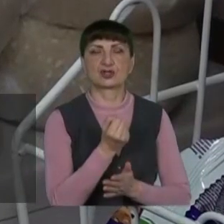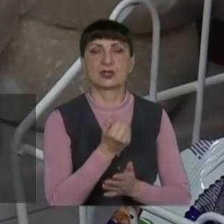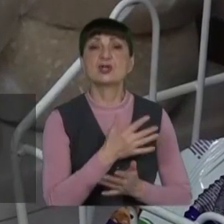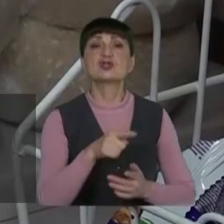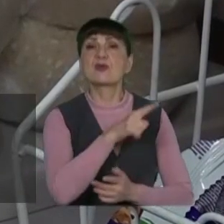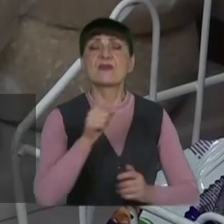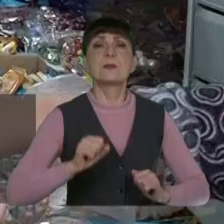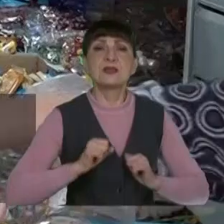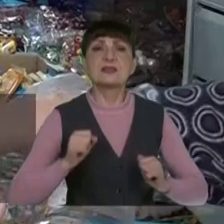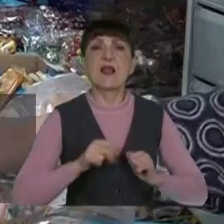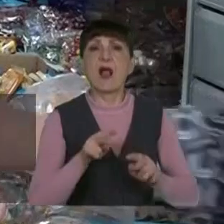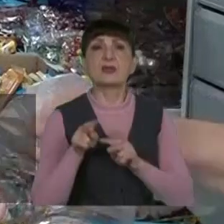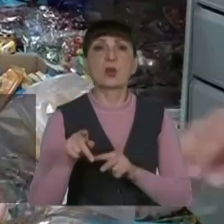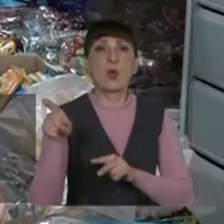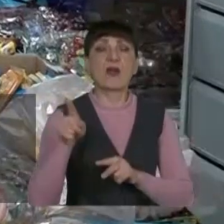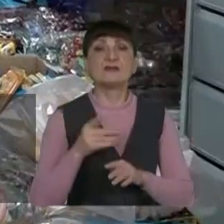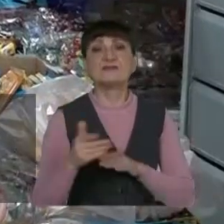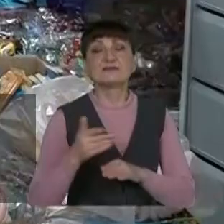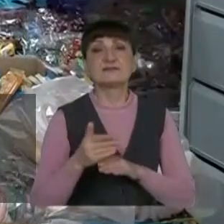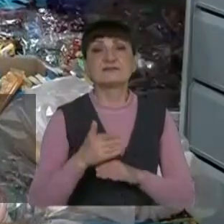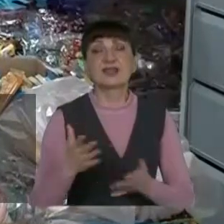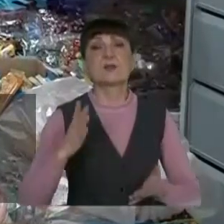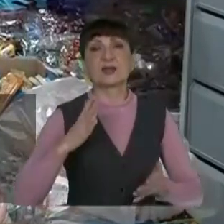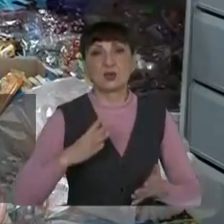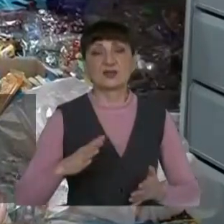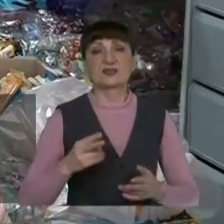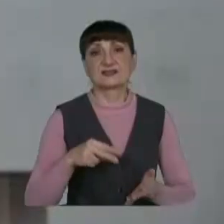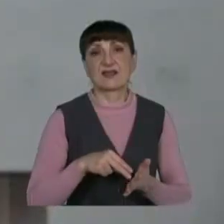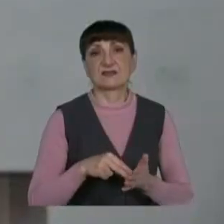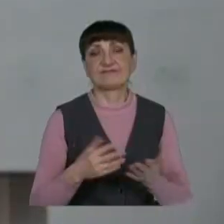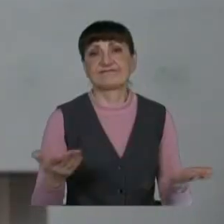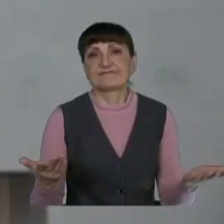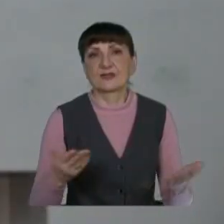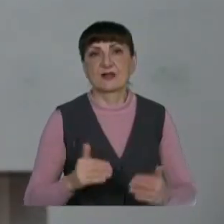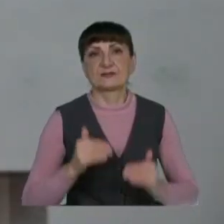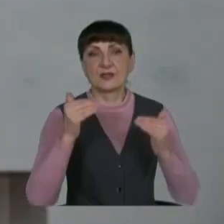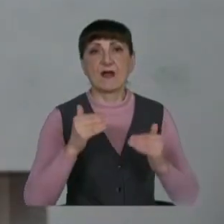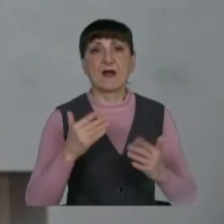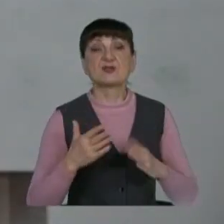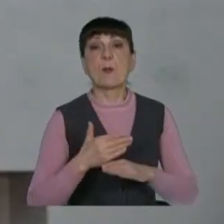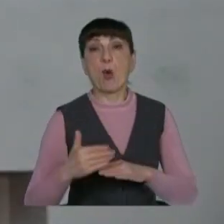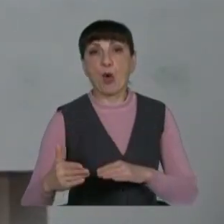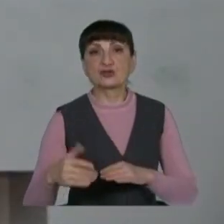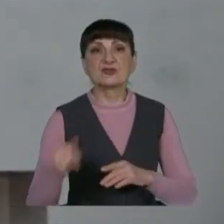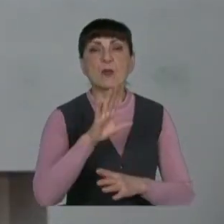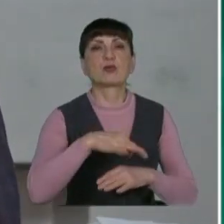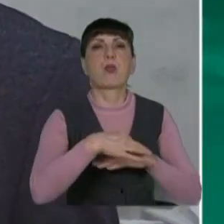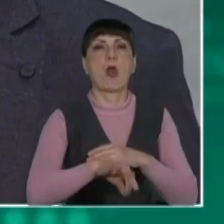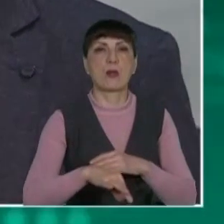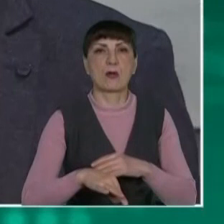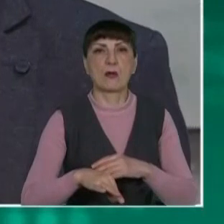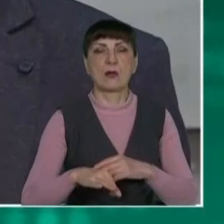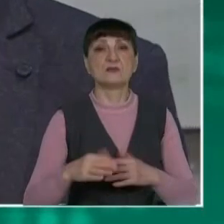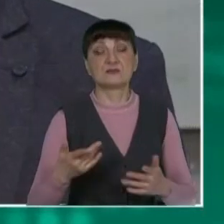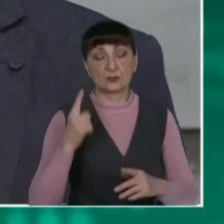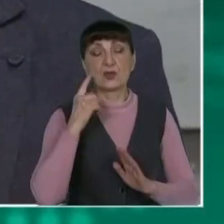ни пытались их контролировать, их рано или поздно придется отпускать. И чем позже вы это сделаете, тем больнее вам будет. И это тоже